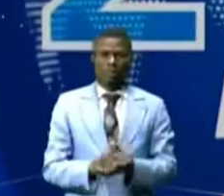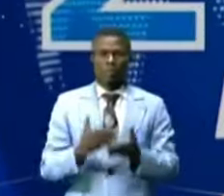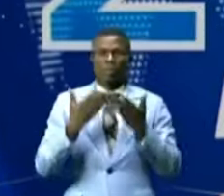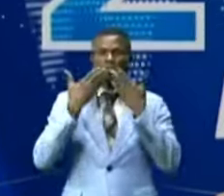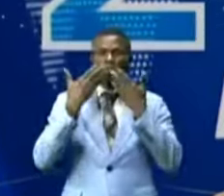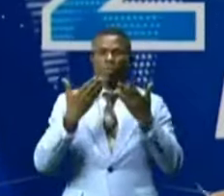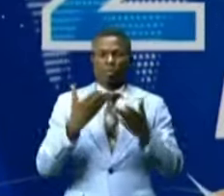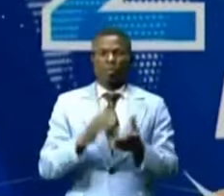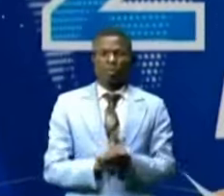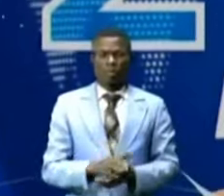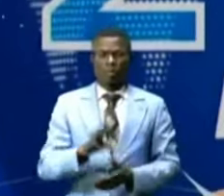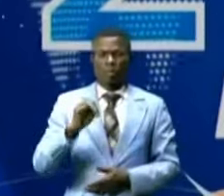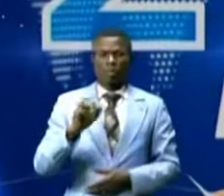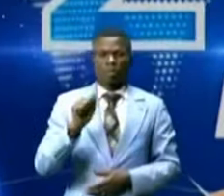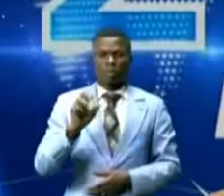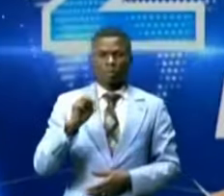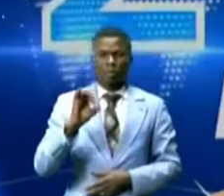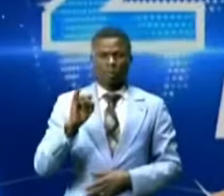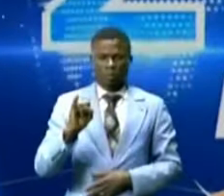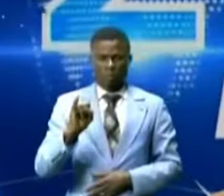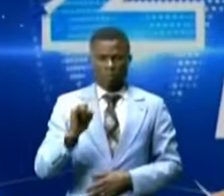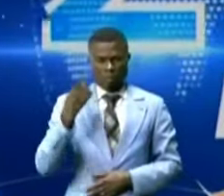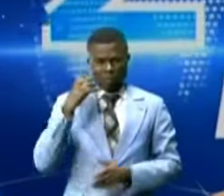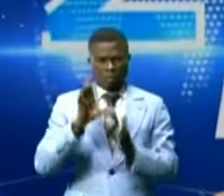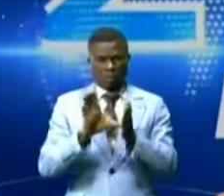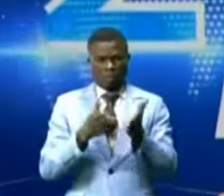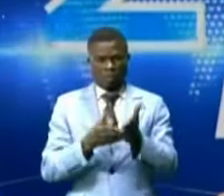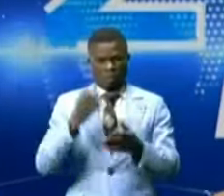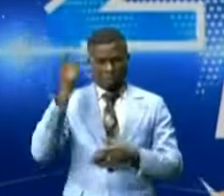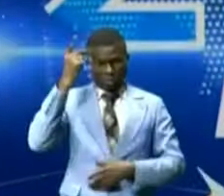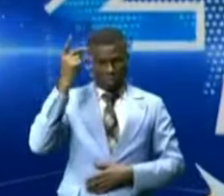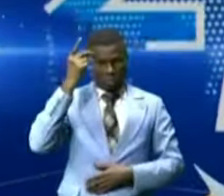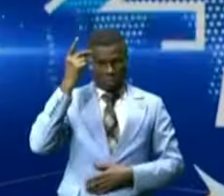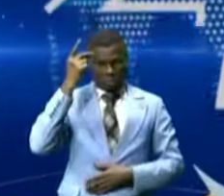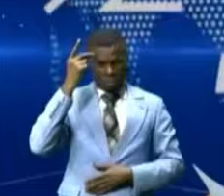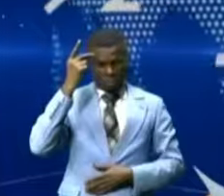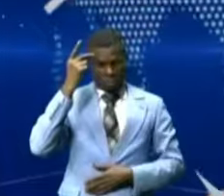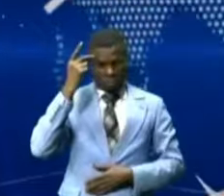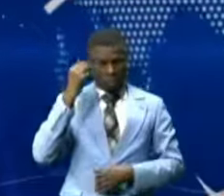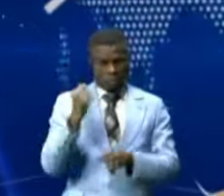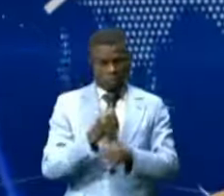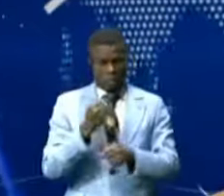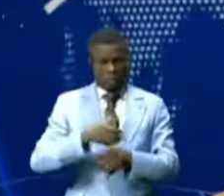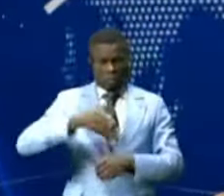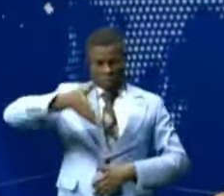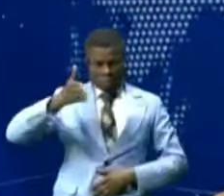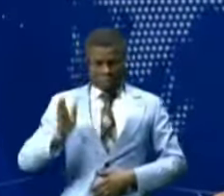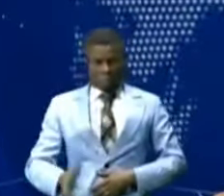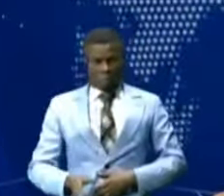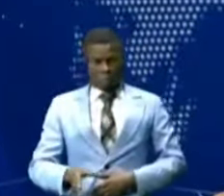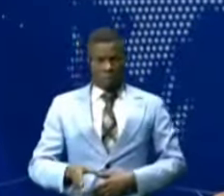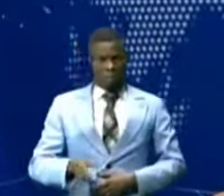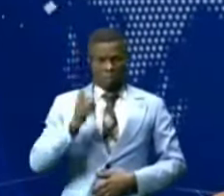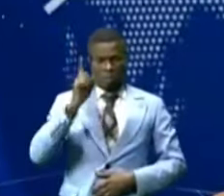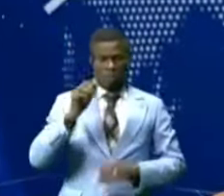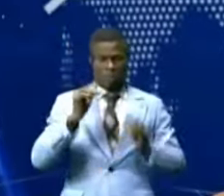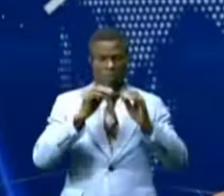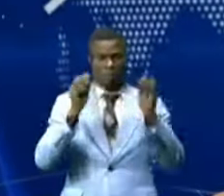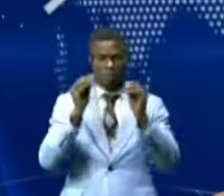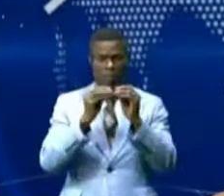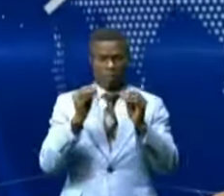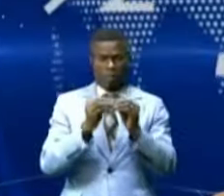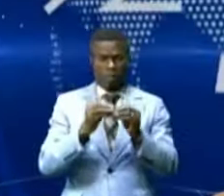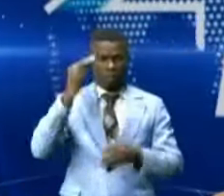Merci Mamie, il est là, IFA, pour ce reportage. Kinshasa a abrité les travaux des experts de la première table ronde